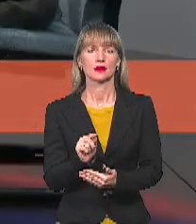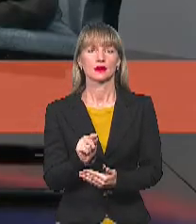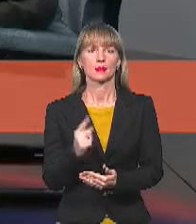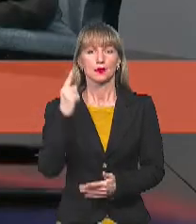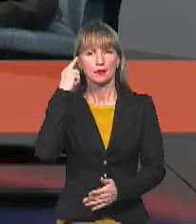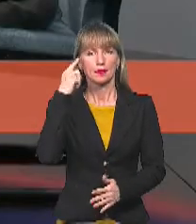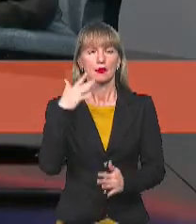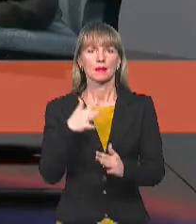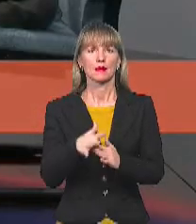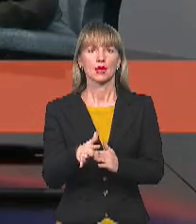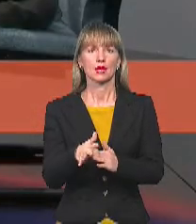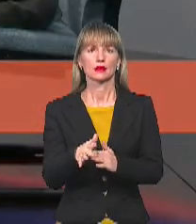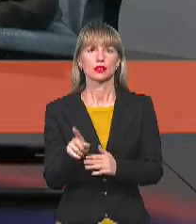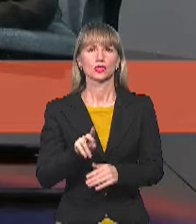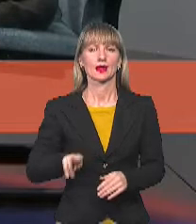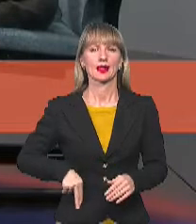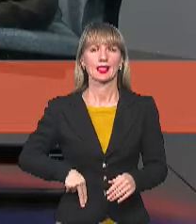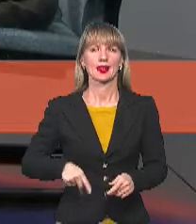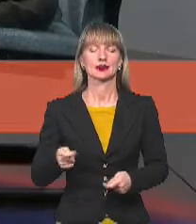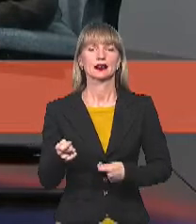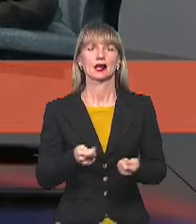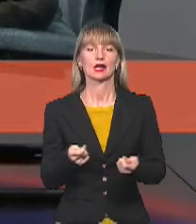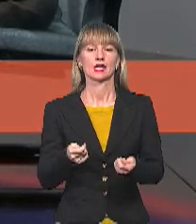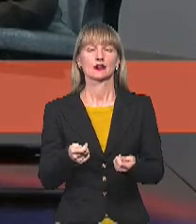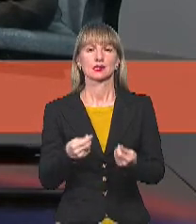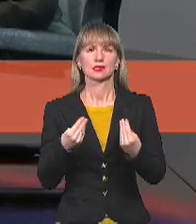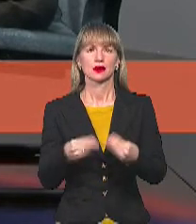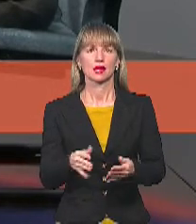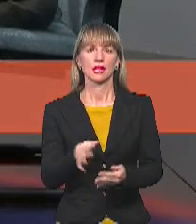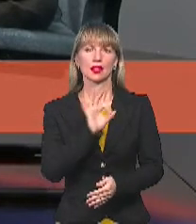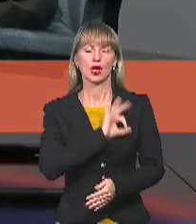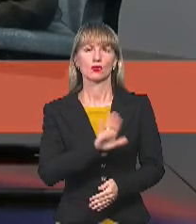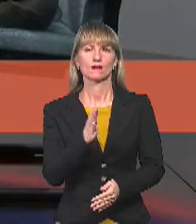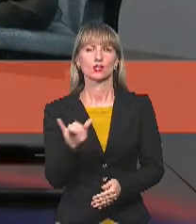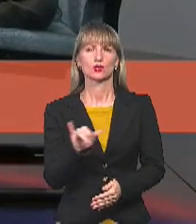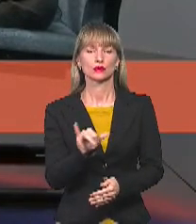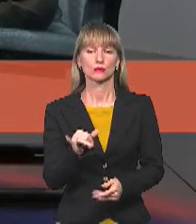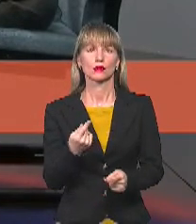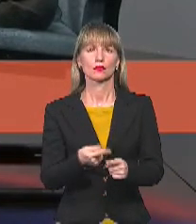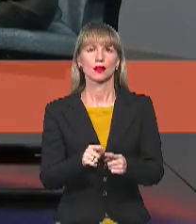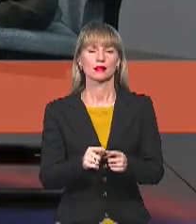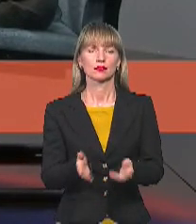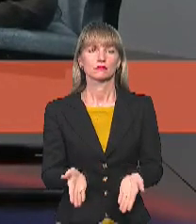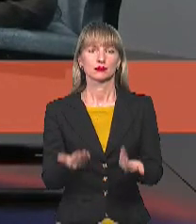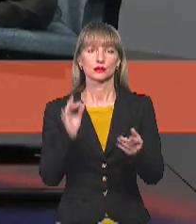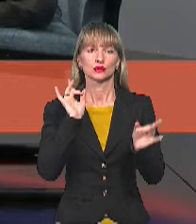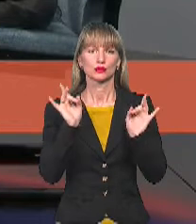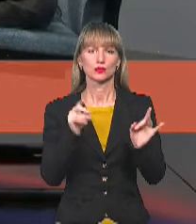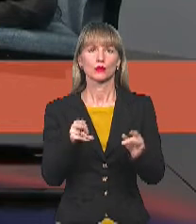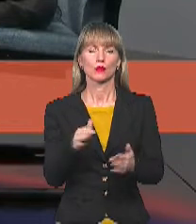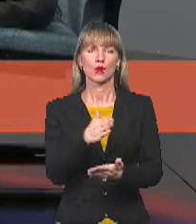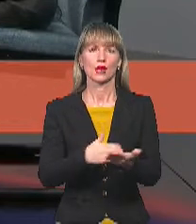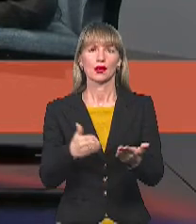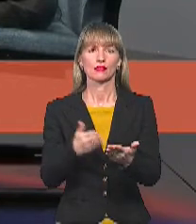понятно, що директор ринка теряє доходи в суботу. Із-за цього підняв шум по ліквідації